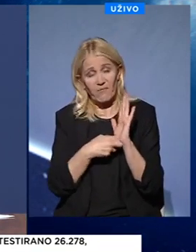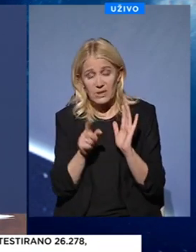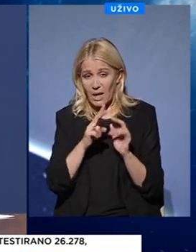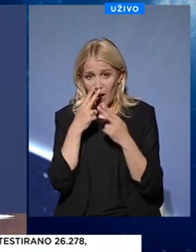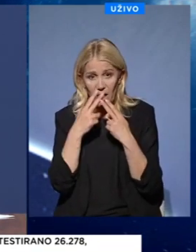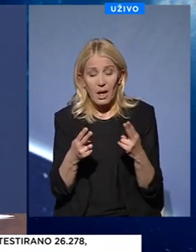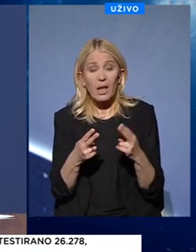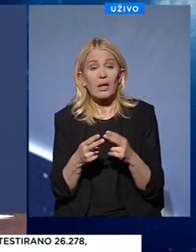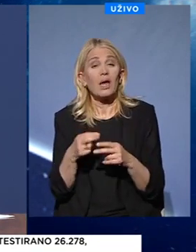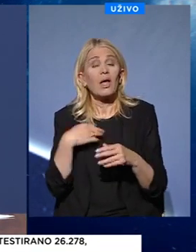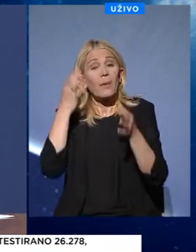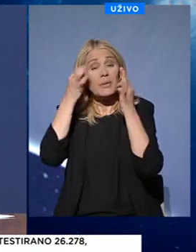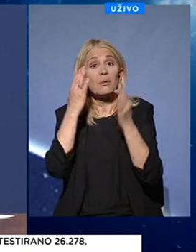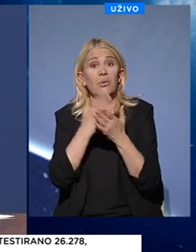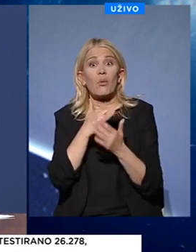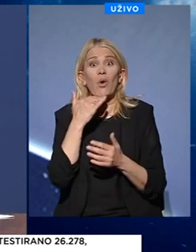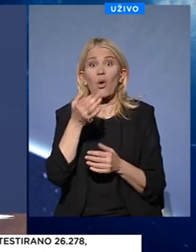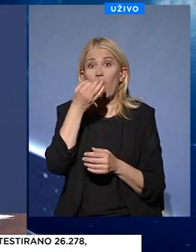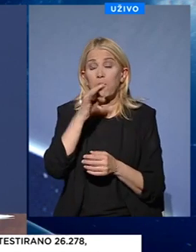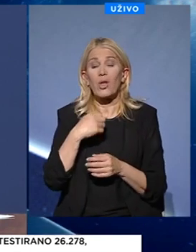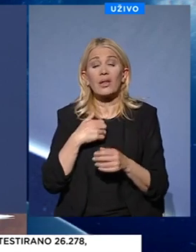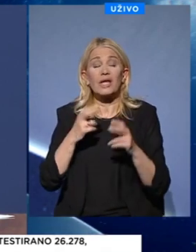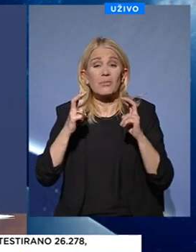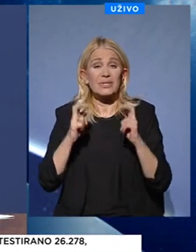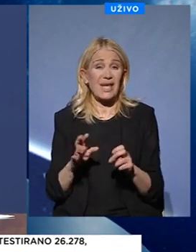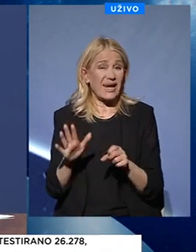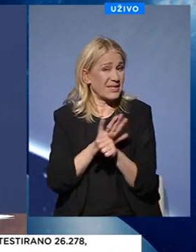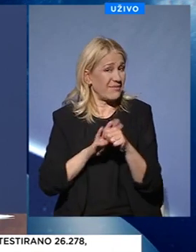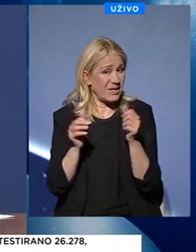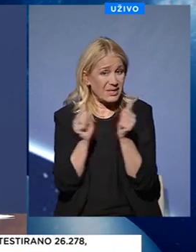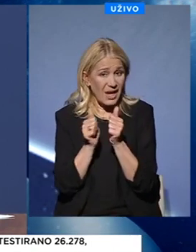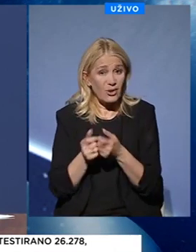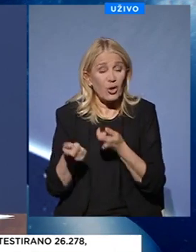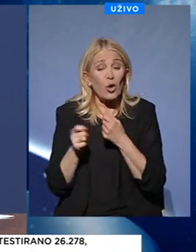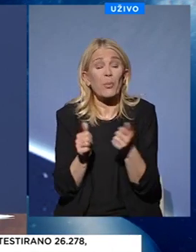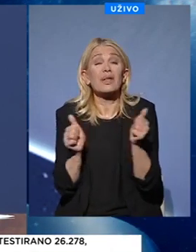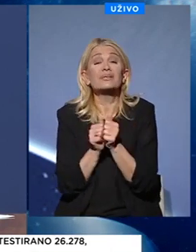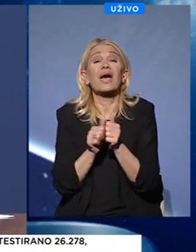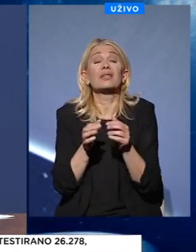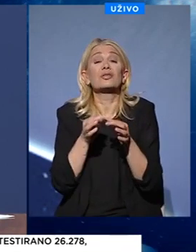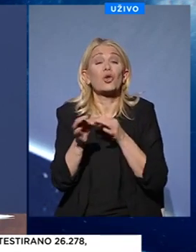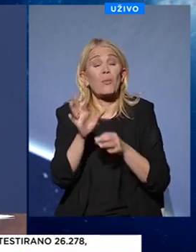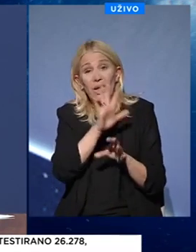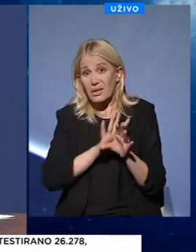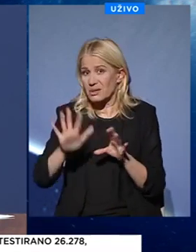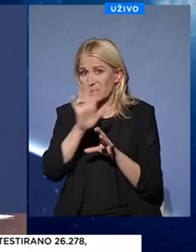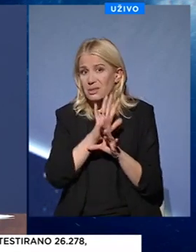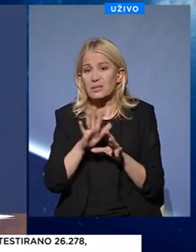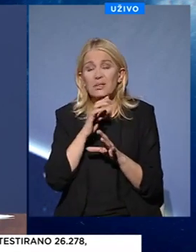I mislim da bi bilo mnogo bolje da smo seli svi zajedno, da smo doneli zajedničke mere koje bi važile